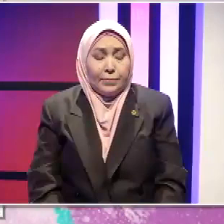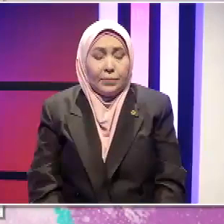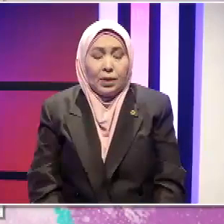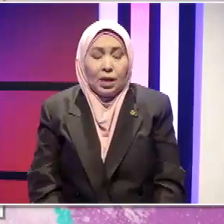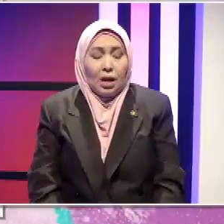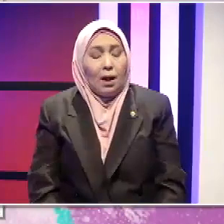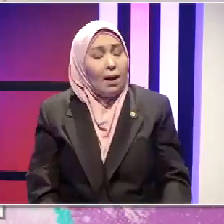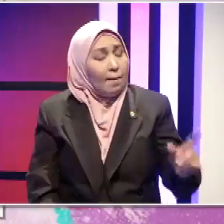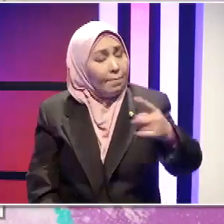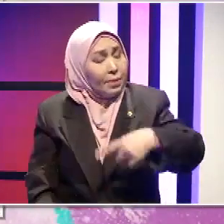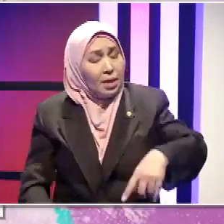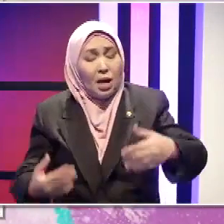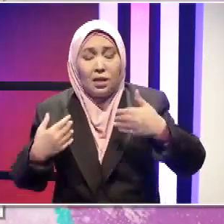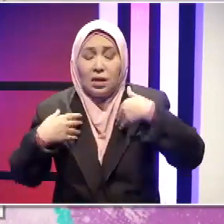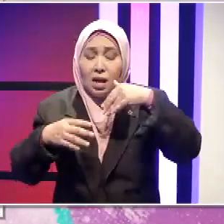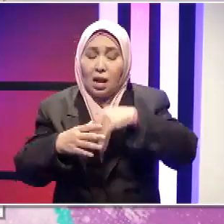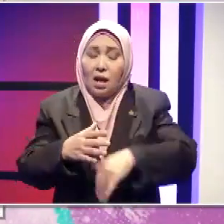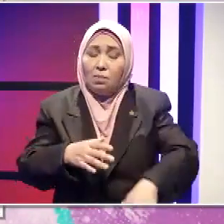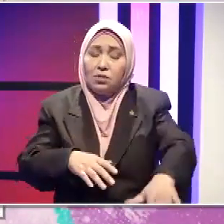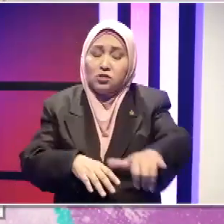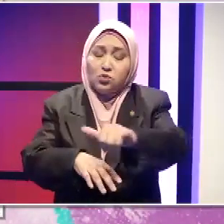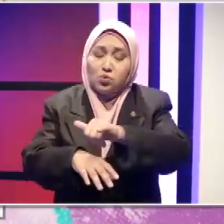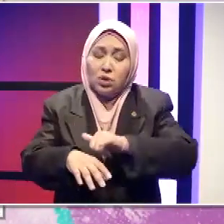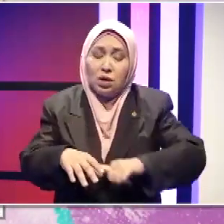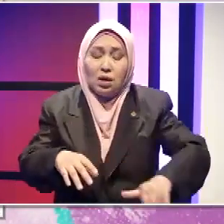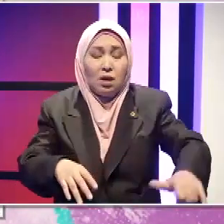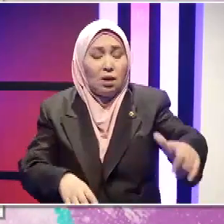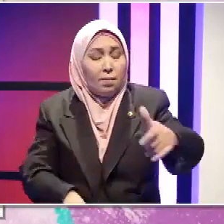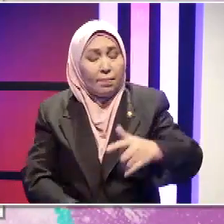ya zauna sauna Villa